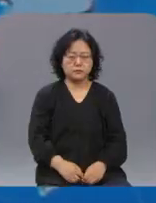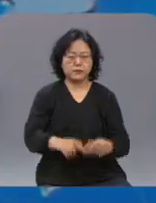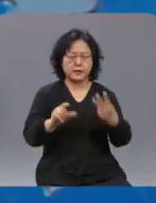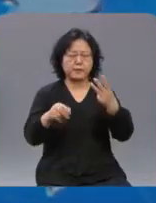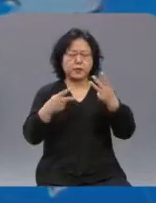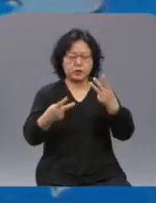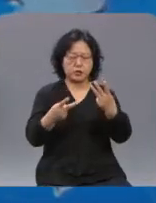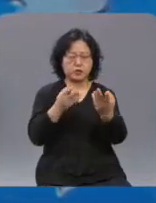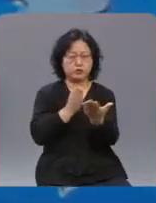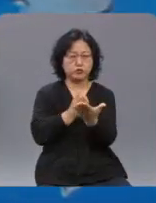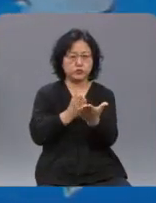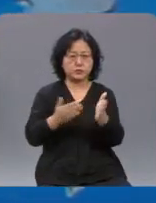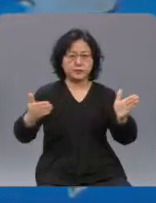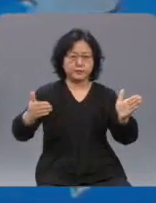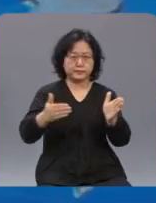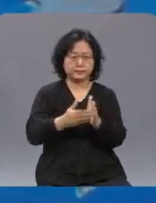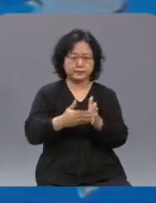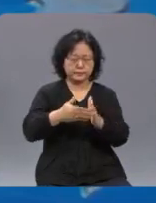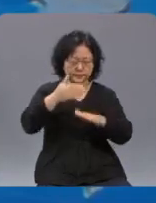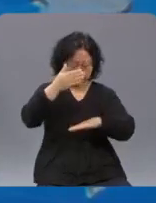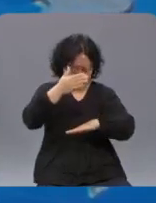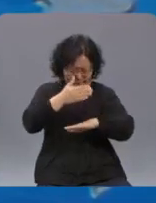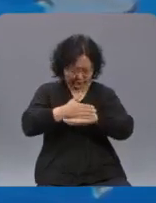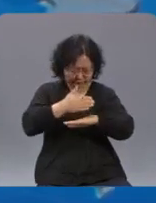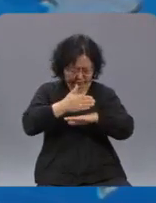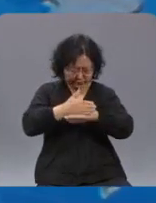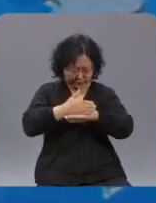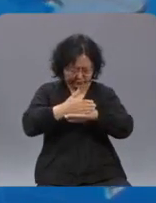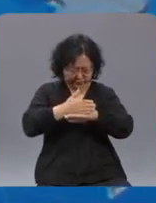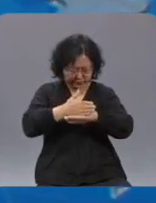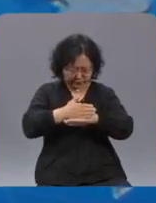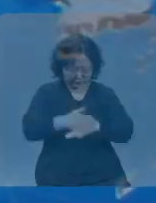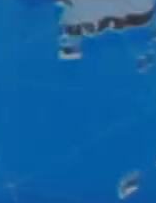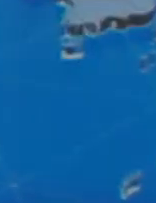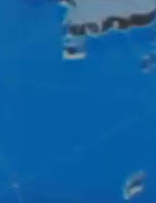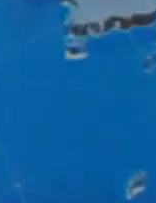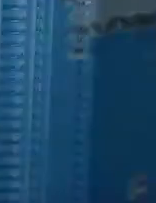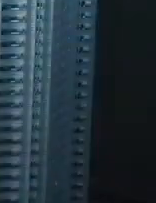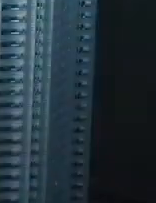3월 1일 뉴스광장 마칩니다 시청해주신 여러분 고맙습니다